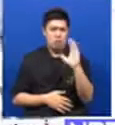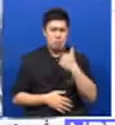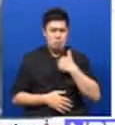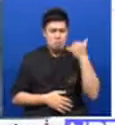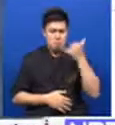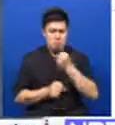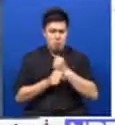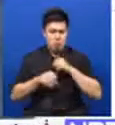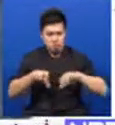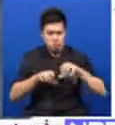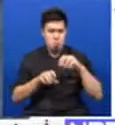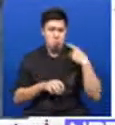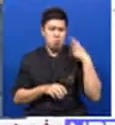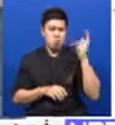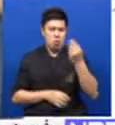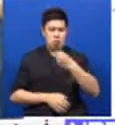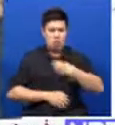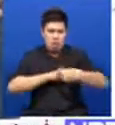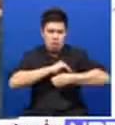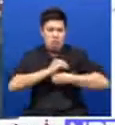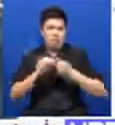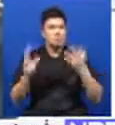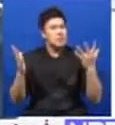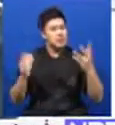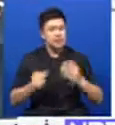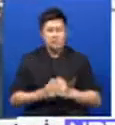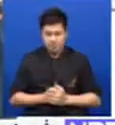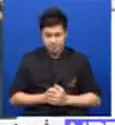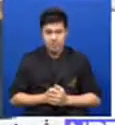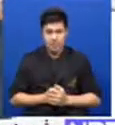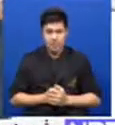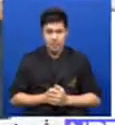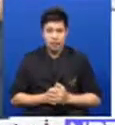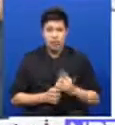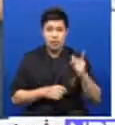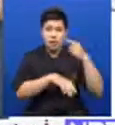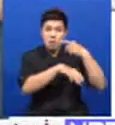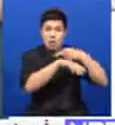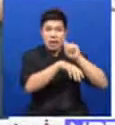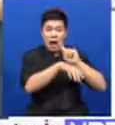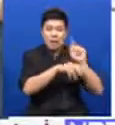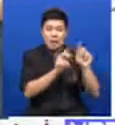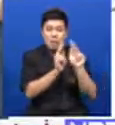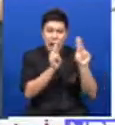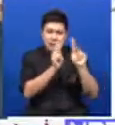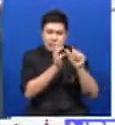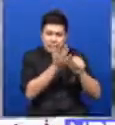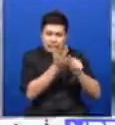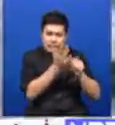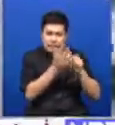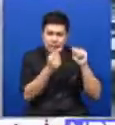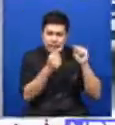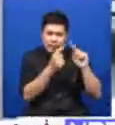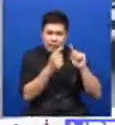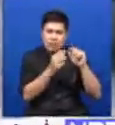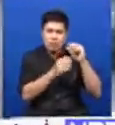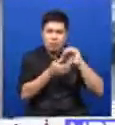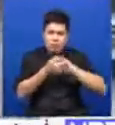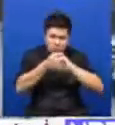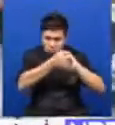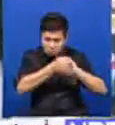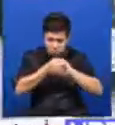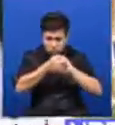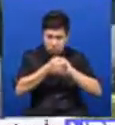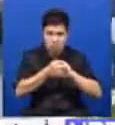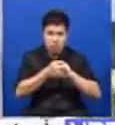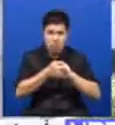บริหารประเทศโดยไม่มีผลประโยชน์ใดๆทั้งสิ้นนายเอนกเหล่าธรรมทัศน์ประธานคณะกรรมการศึกษาแนวทางการสระการสร้างความปรอง